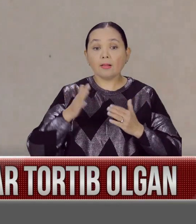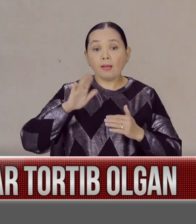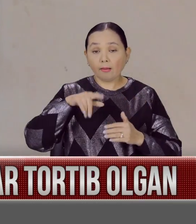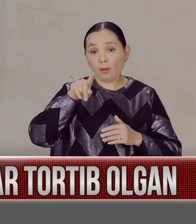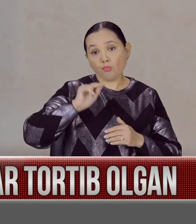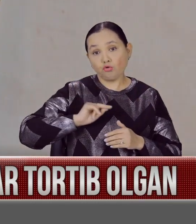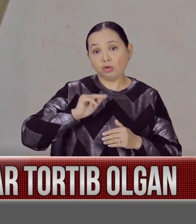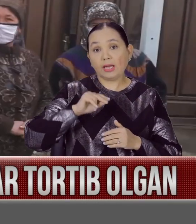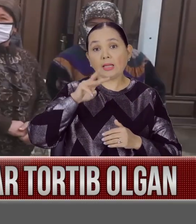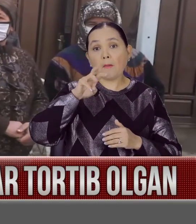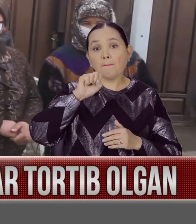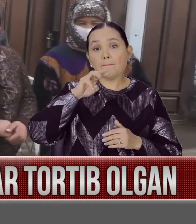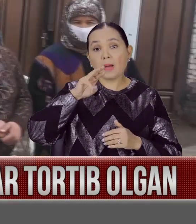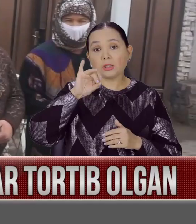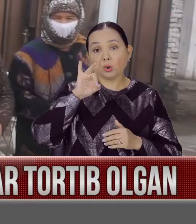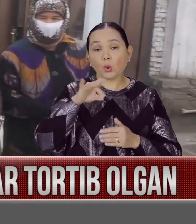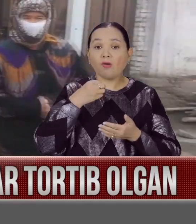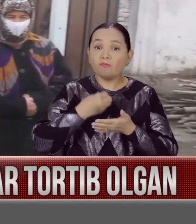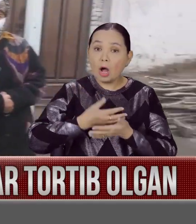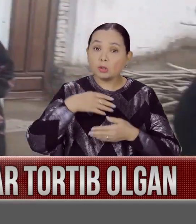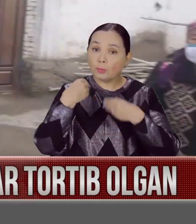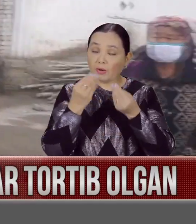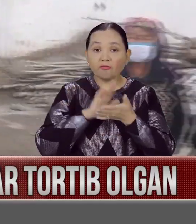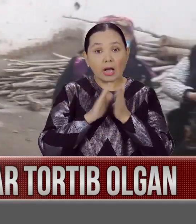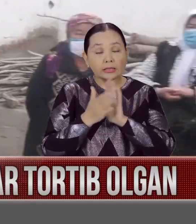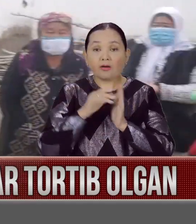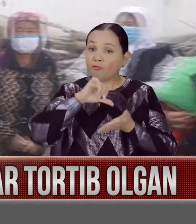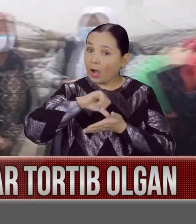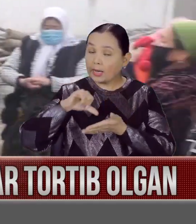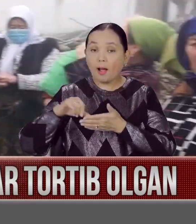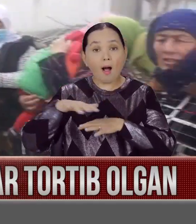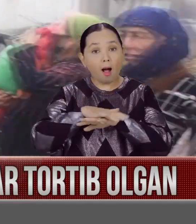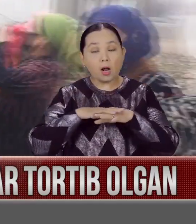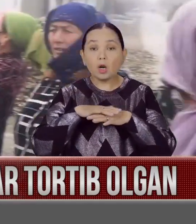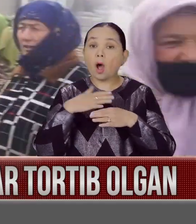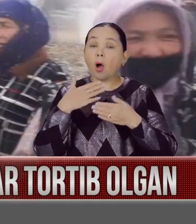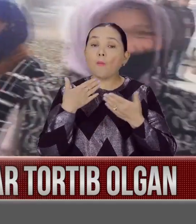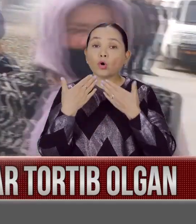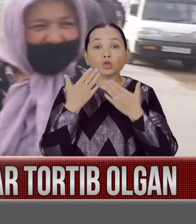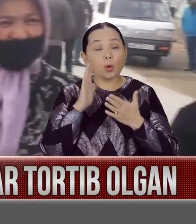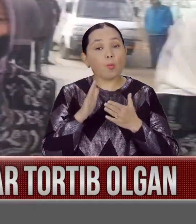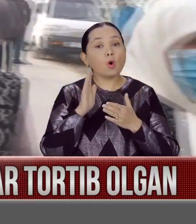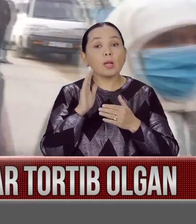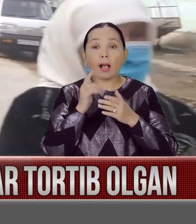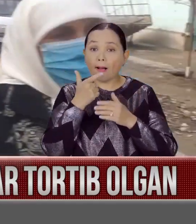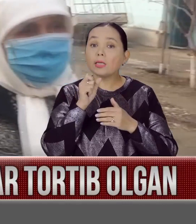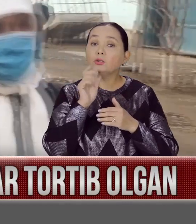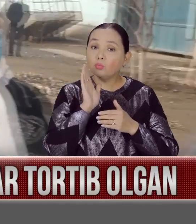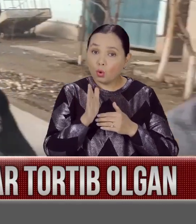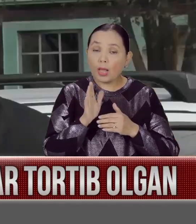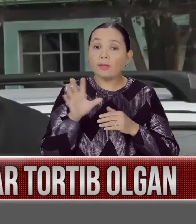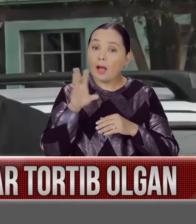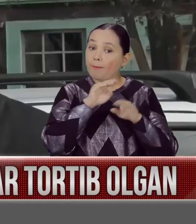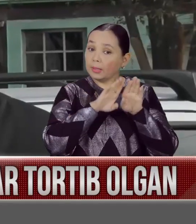bu ishlar to'g'ri. Vaziyatni baholash uchun kelgan mas'ul vakillar ham aholida murosa bo'lsa, hammada birdek gaz bo'ladi